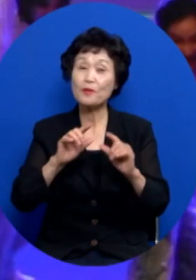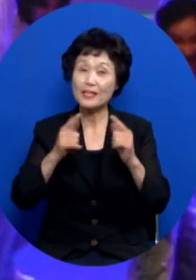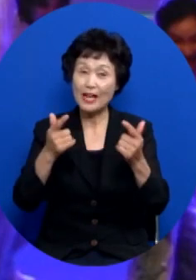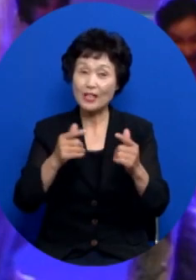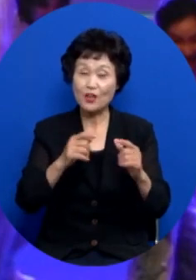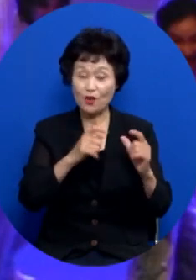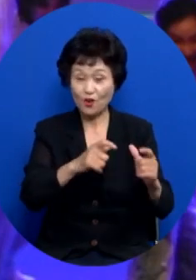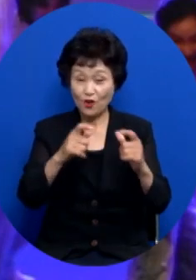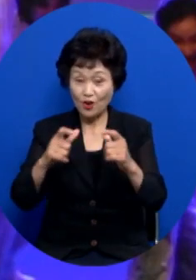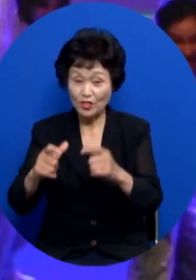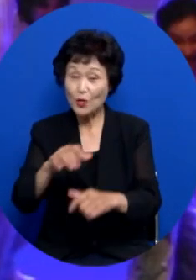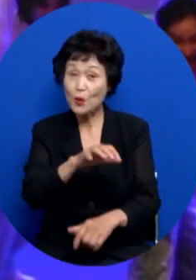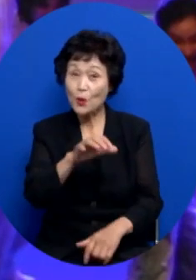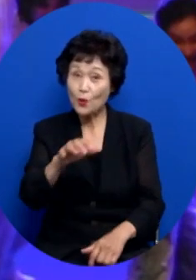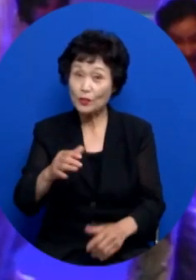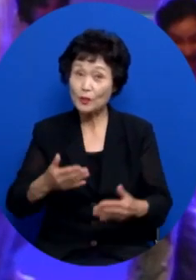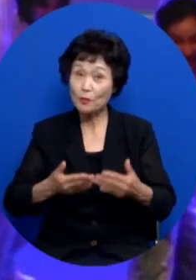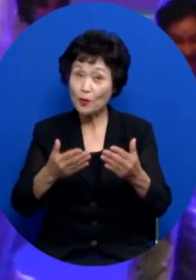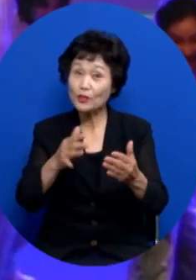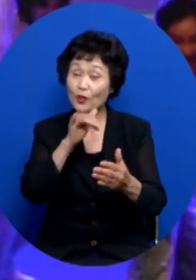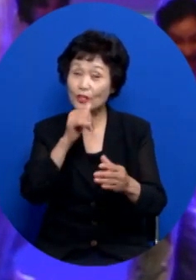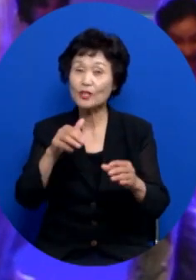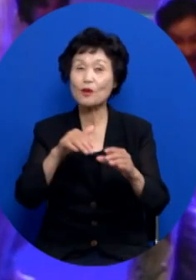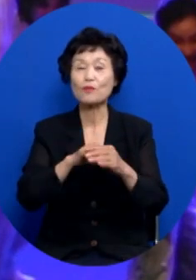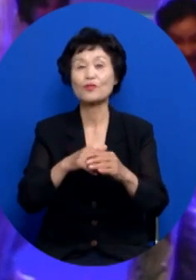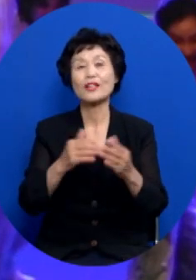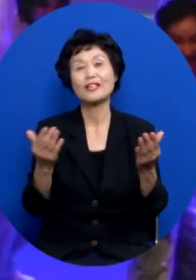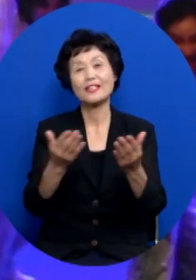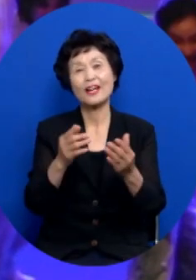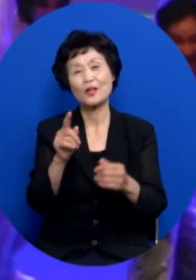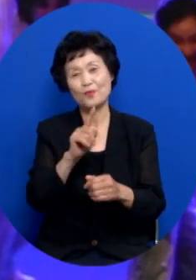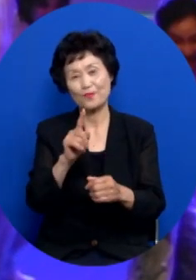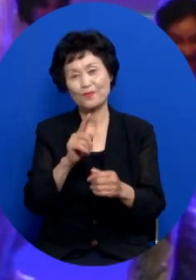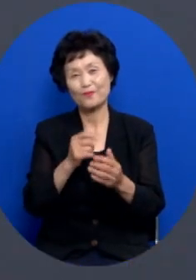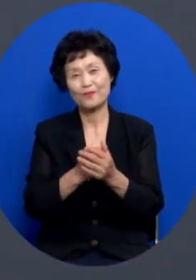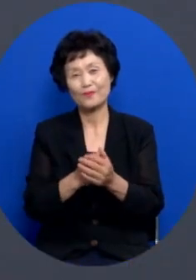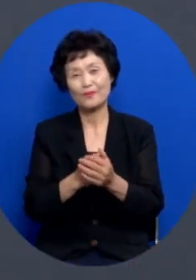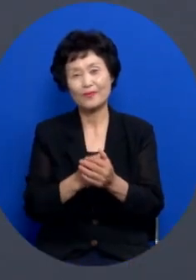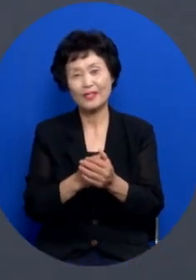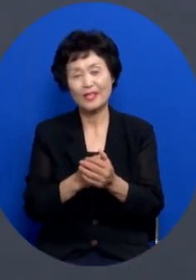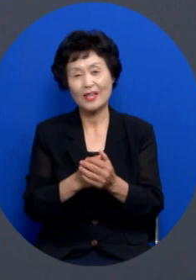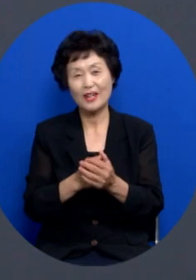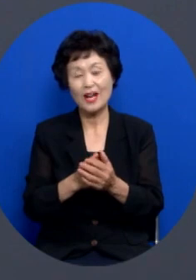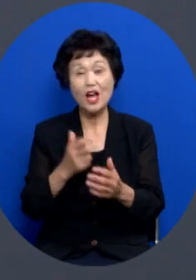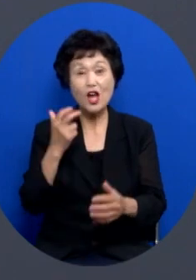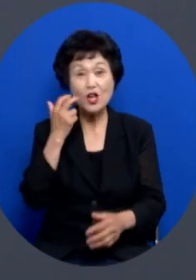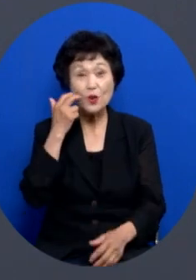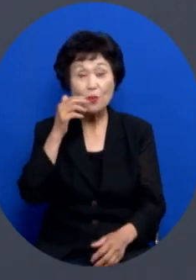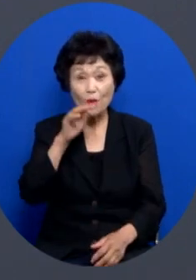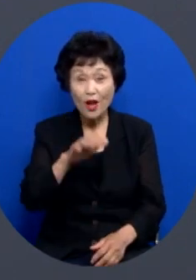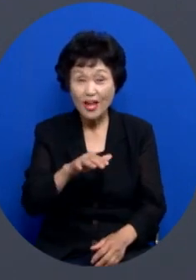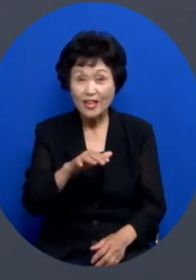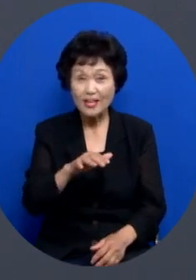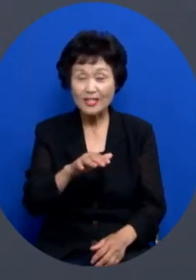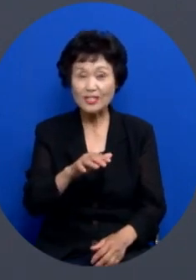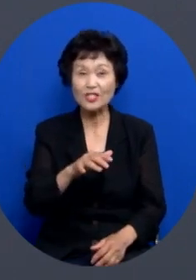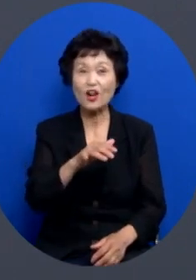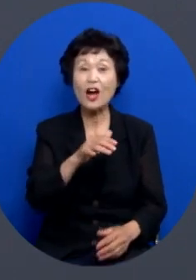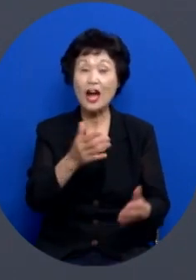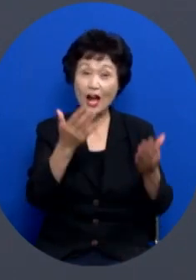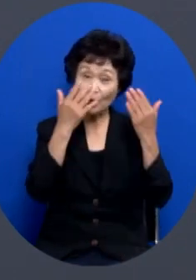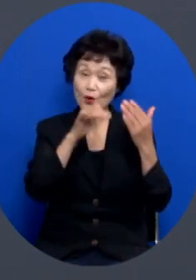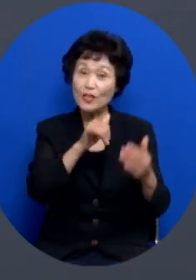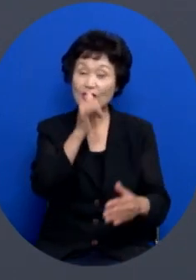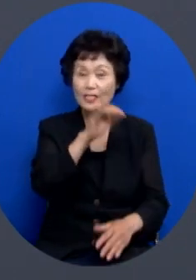들었는데요. 아이들과 함께하는 문화사역 어떻게 진행되고 있나요? 네, 저희가 송파에서 있다가 이제 이쪽으로 이전한 지가